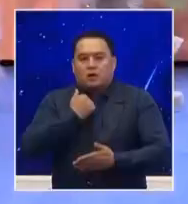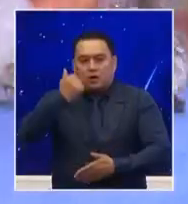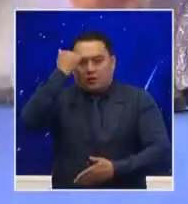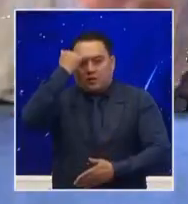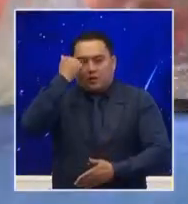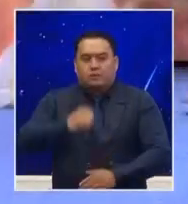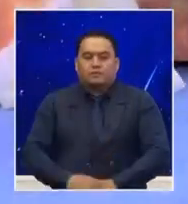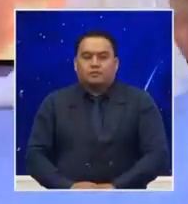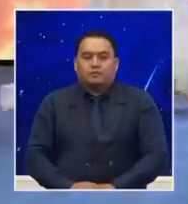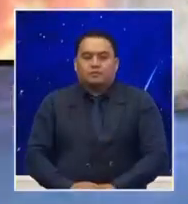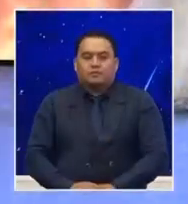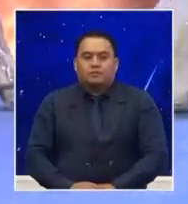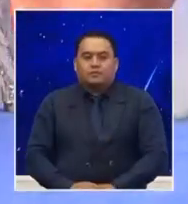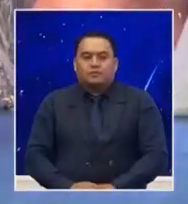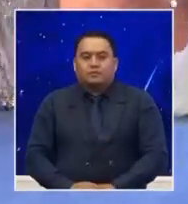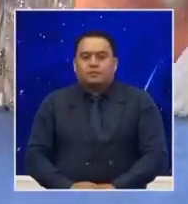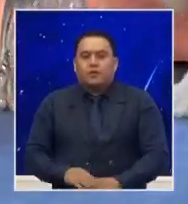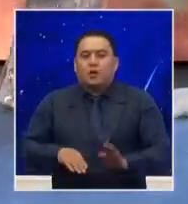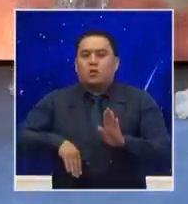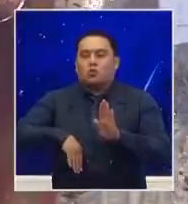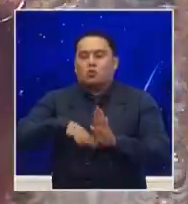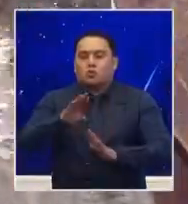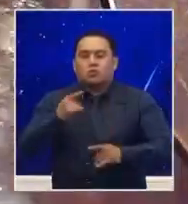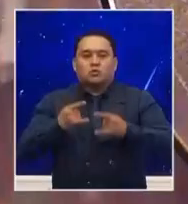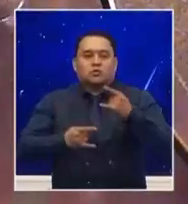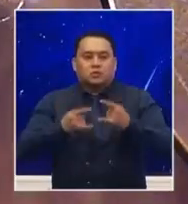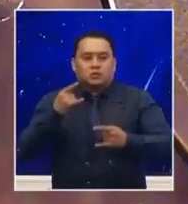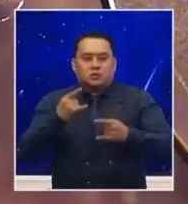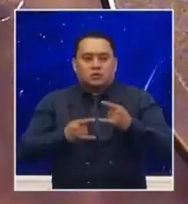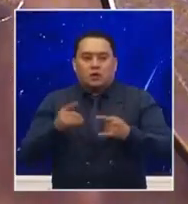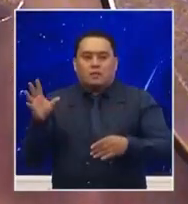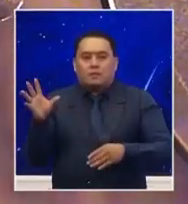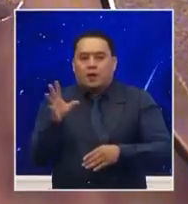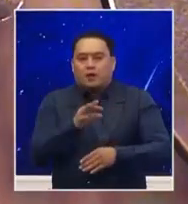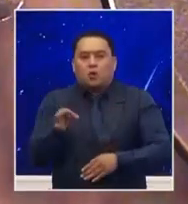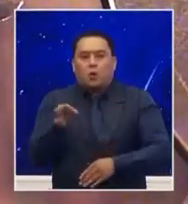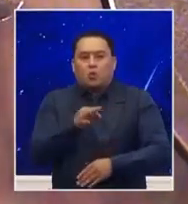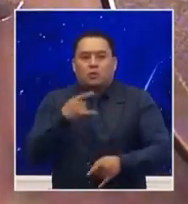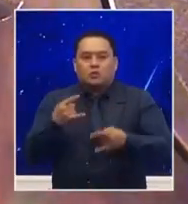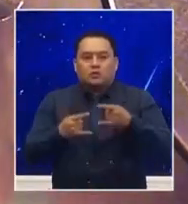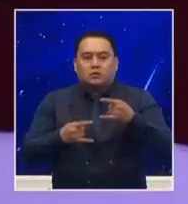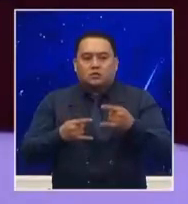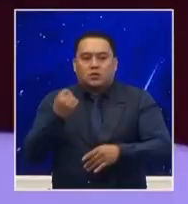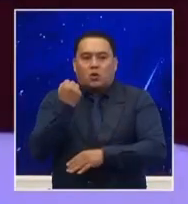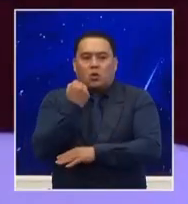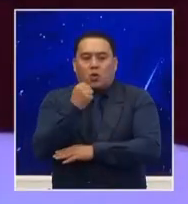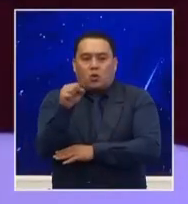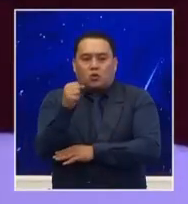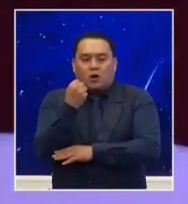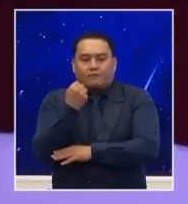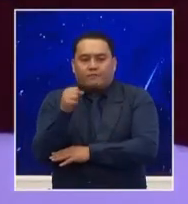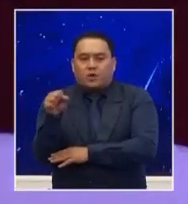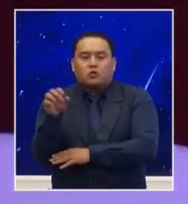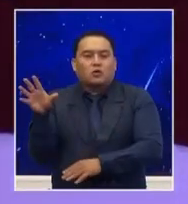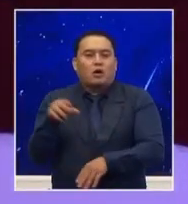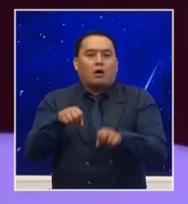білдірем. Жалпы үздік тележурналист номинациясы бойынша жүлделі орынның түгелі облыстық Жетісу телеарнасының қоржынында.